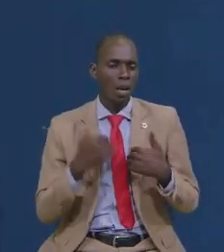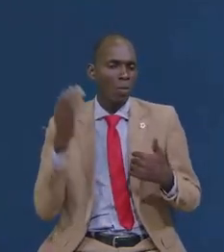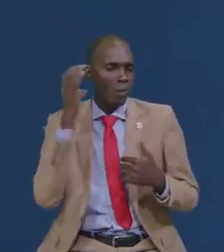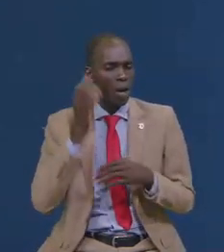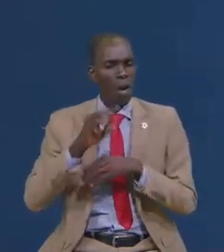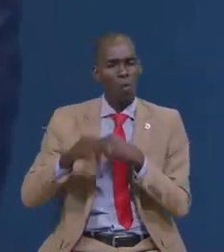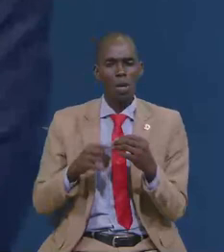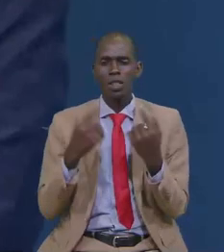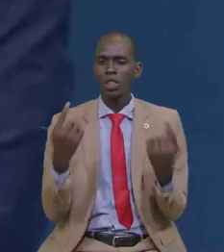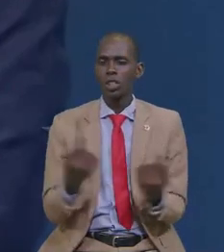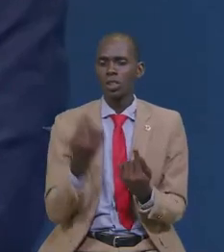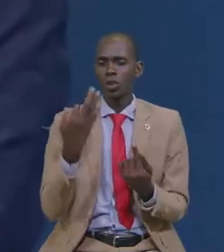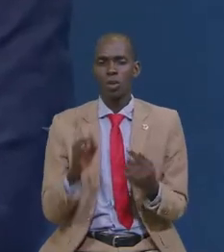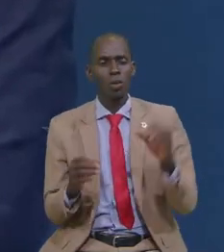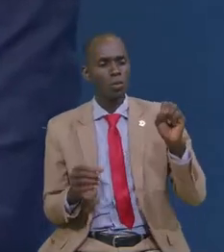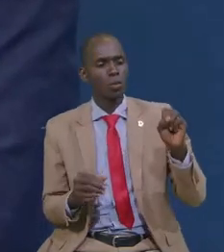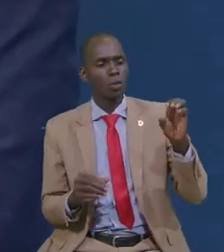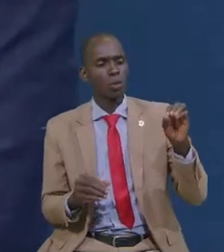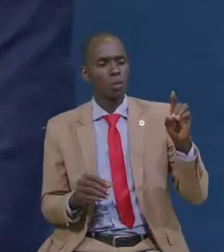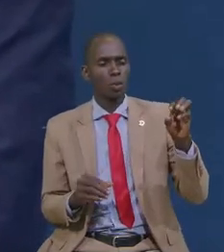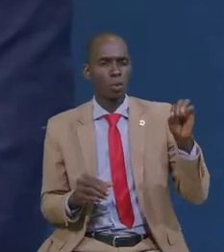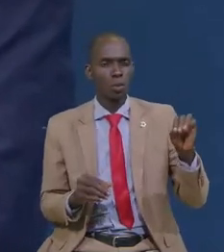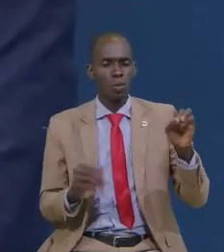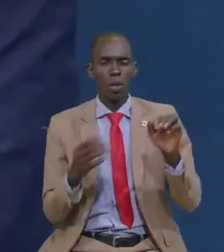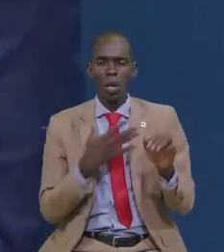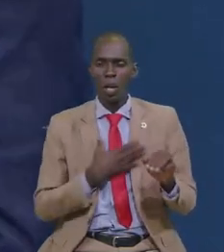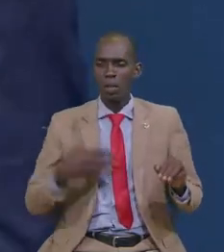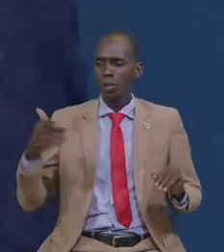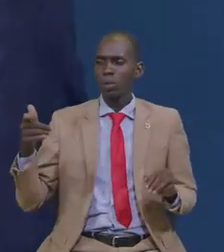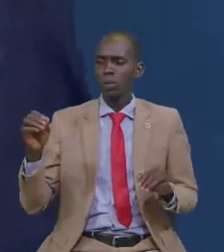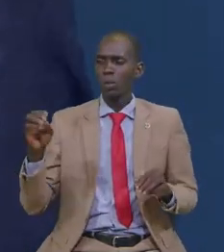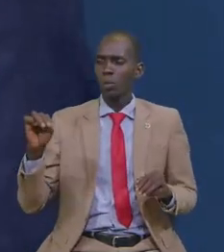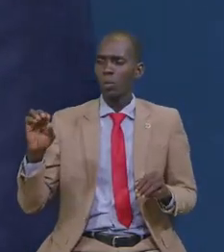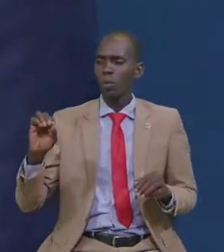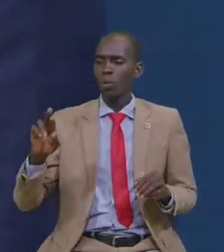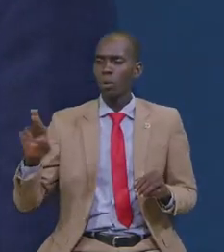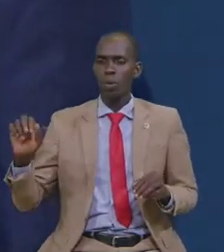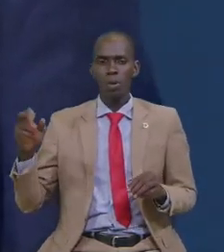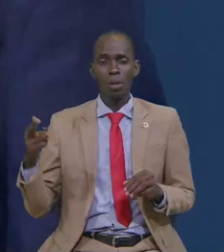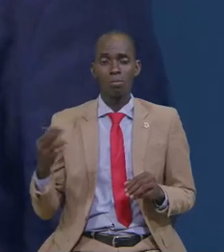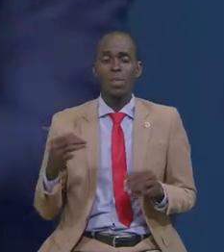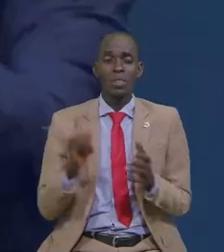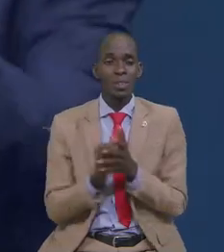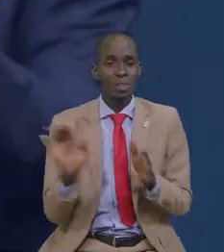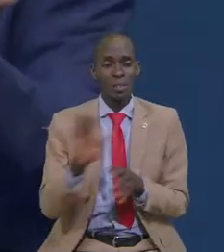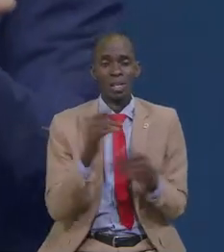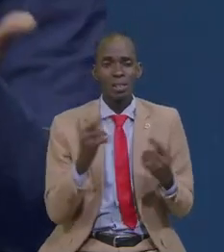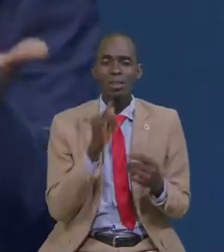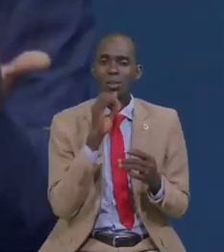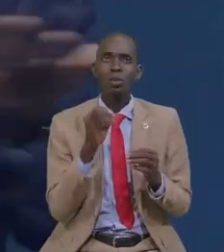parler des péchés de Sodome et de Gomorre. Ce sont de grands